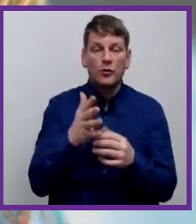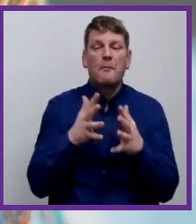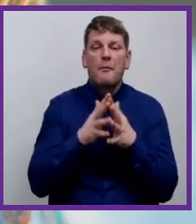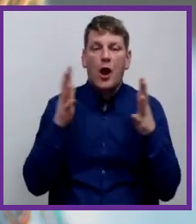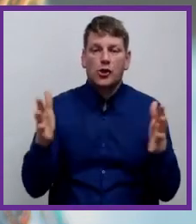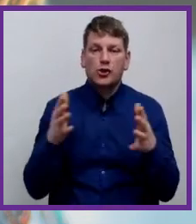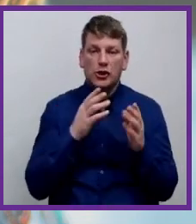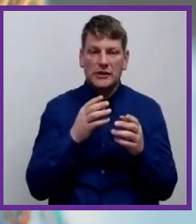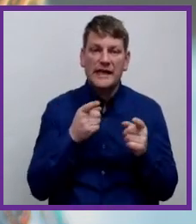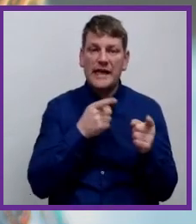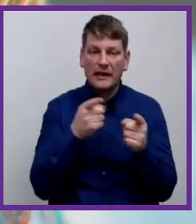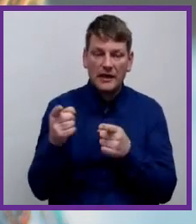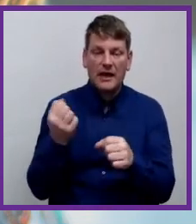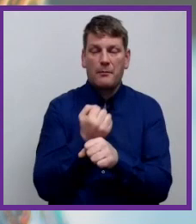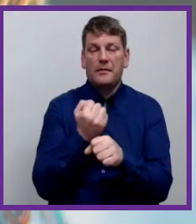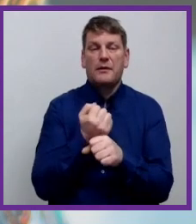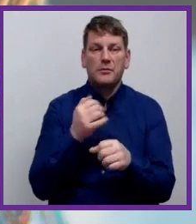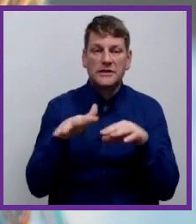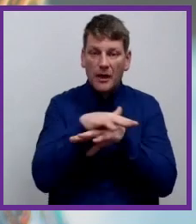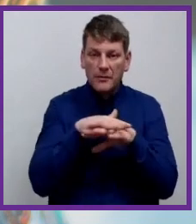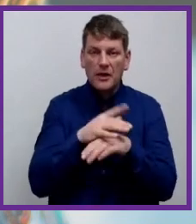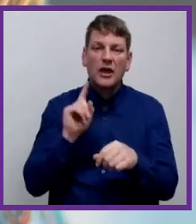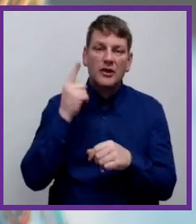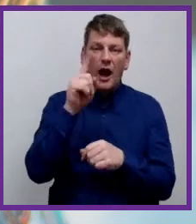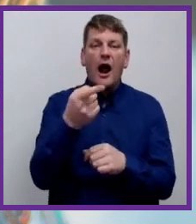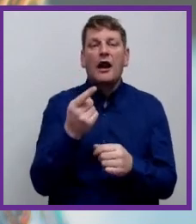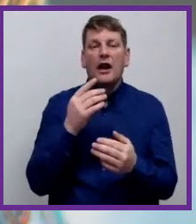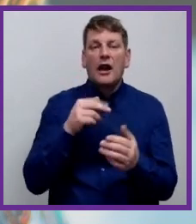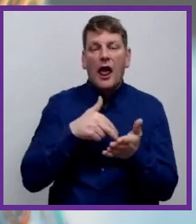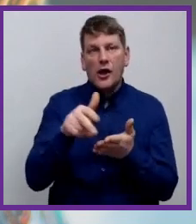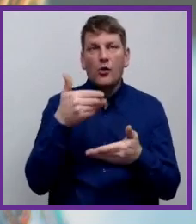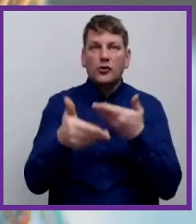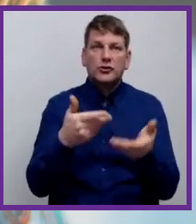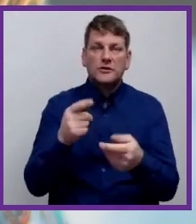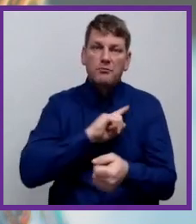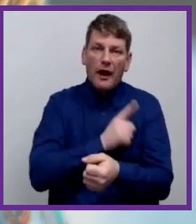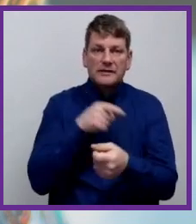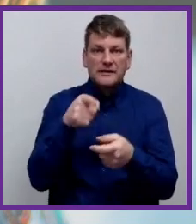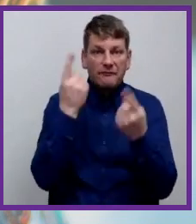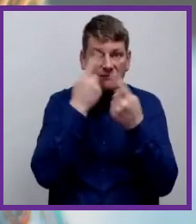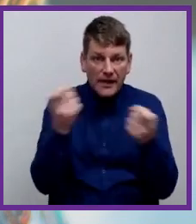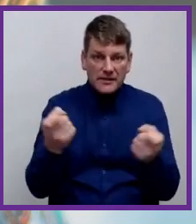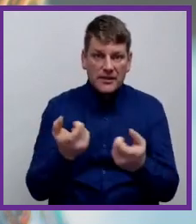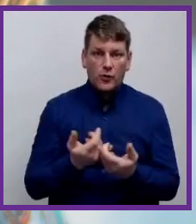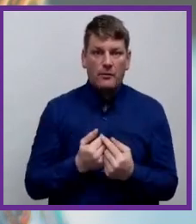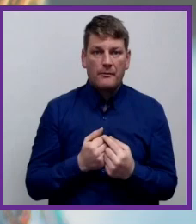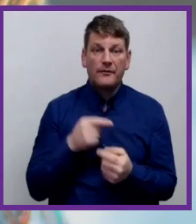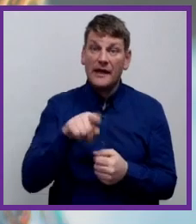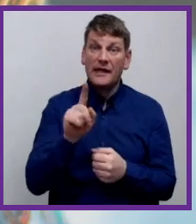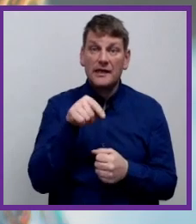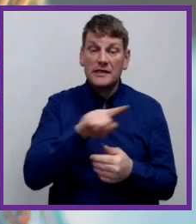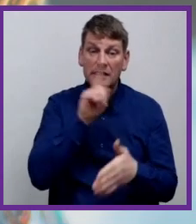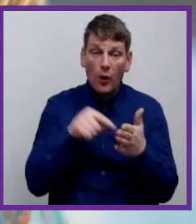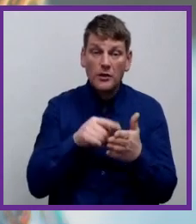iedarbība, sabiedrība ļoti tāvjoša spēka šim vēstījumam. Un te ir tas jautājums